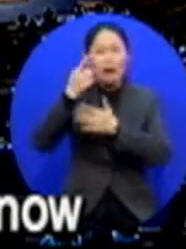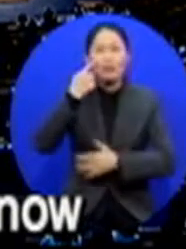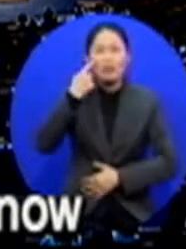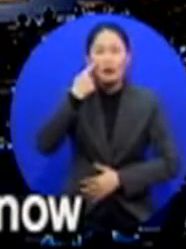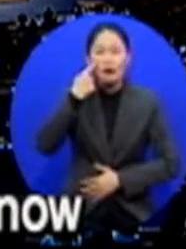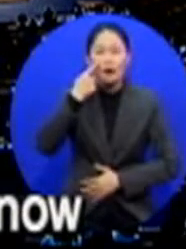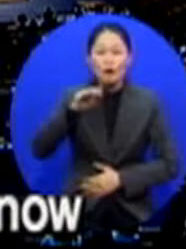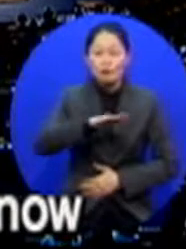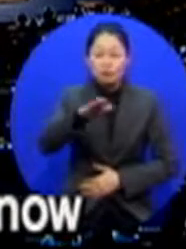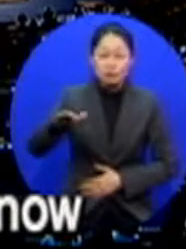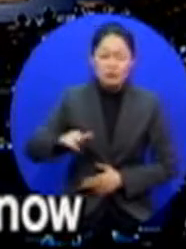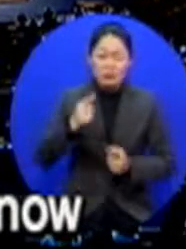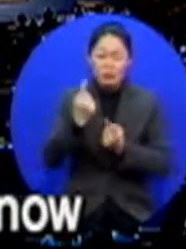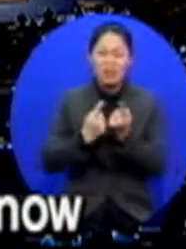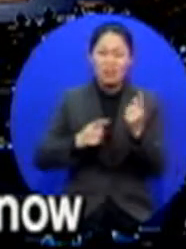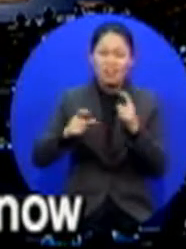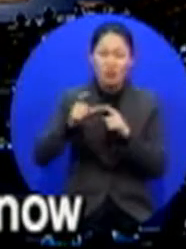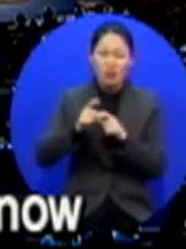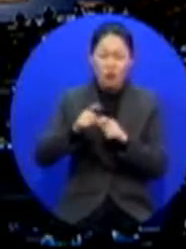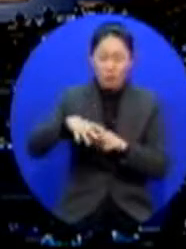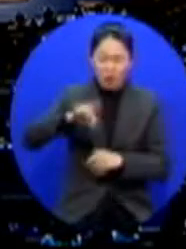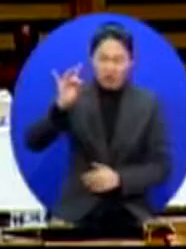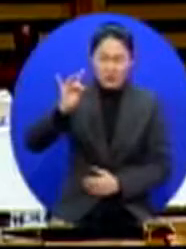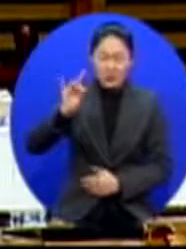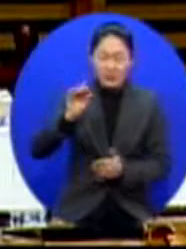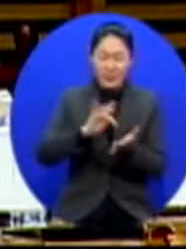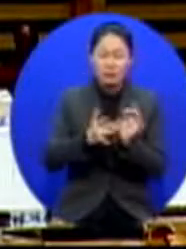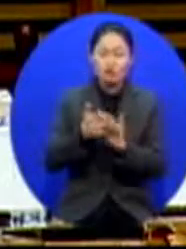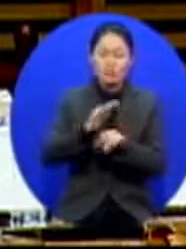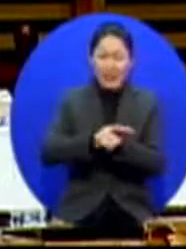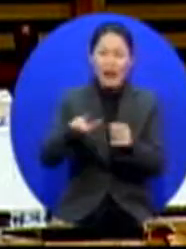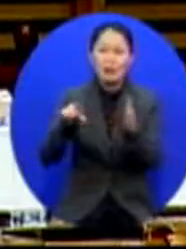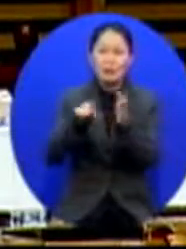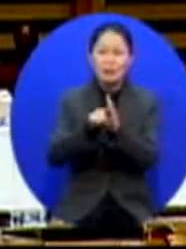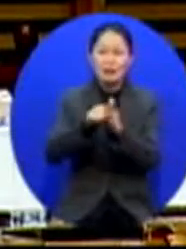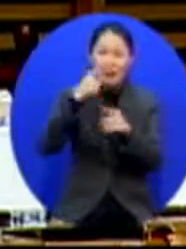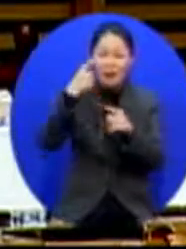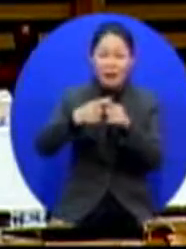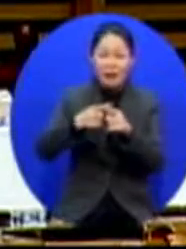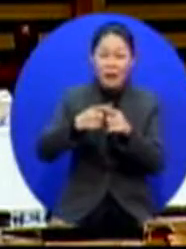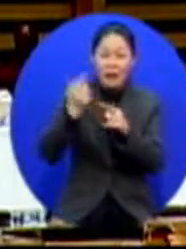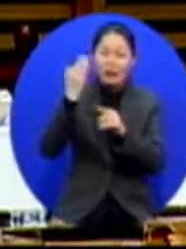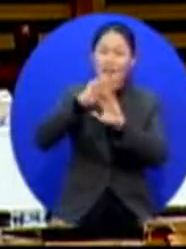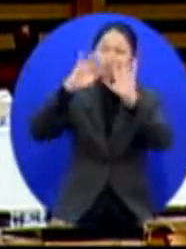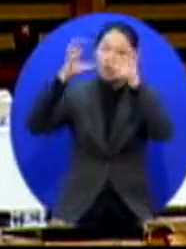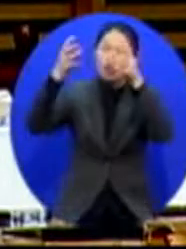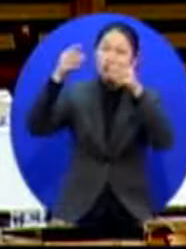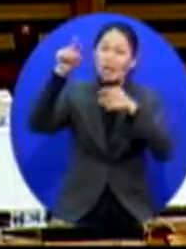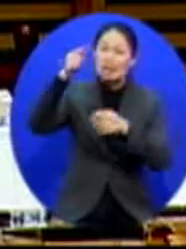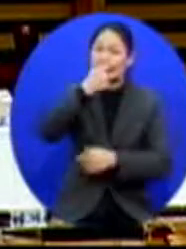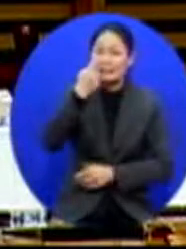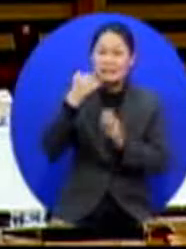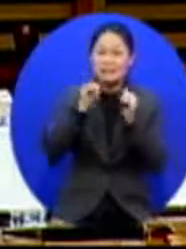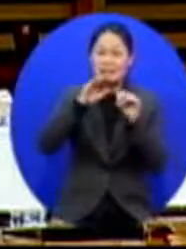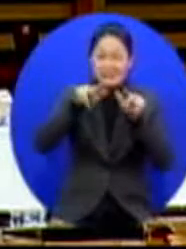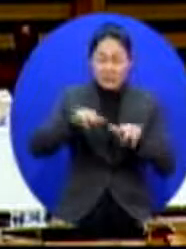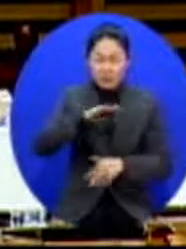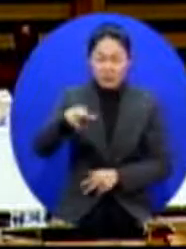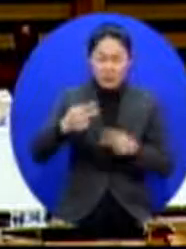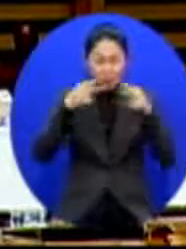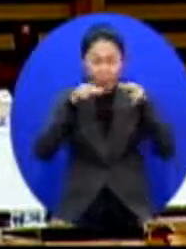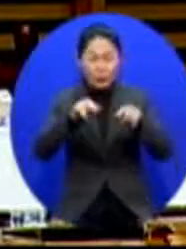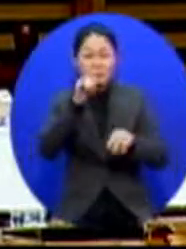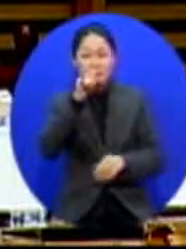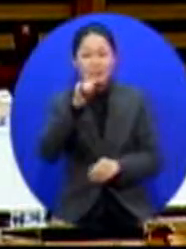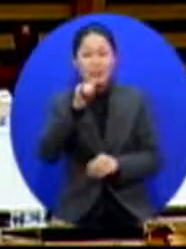보다도 먼저 예수 잘 믿다가 천국에 간 증인들이 지금도 우리를 내려다보고 있는 거 아시죠 히브리서